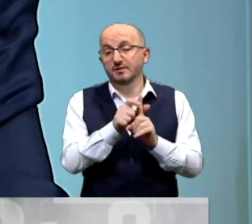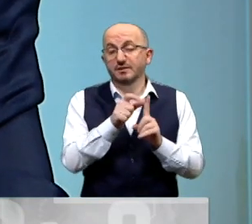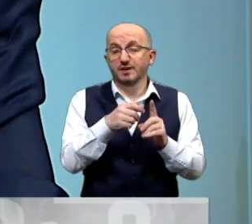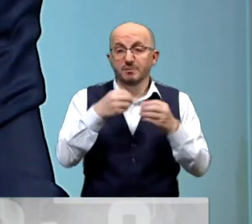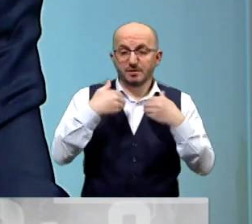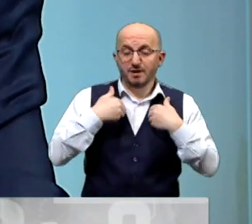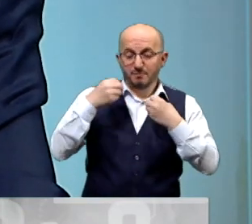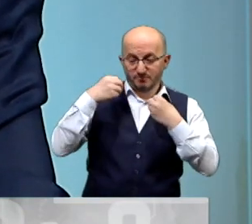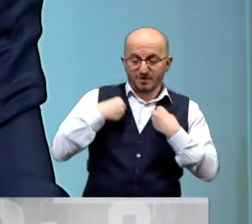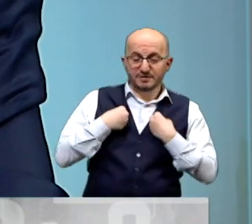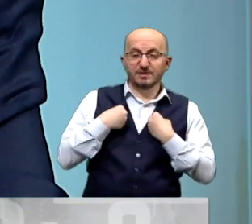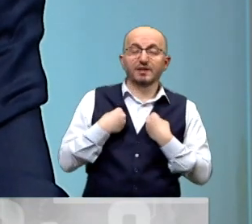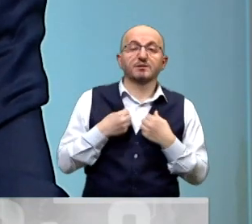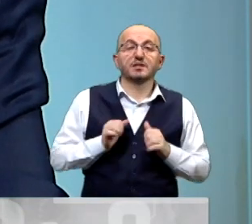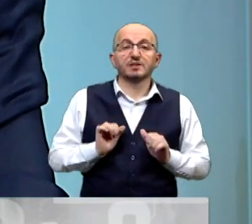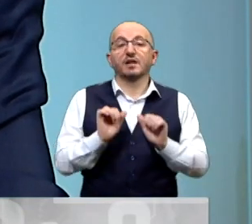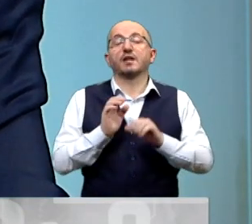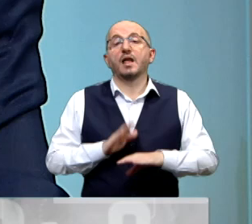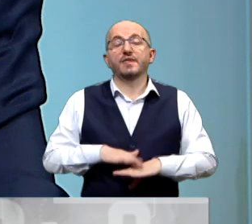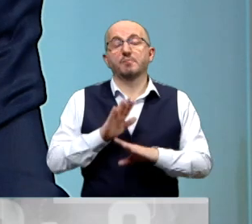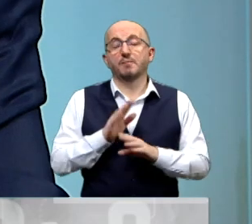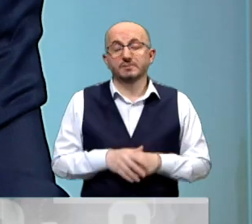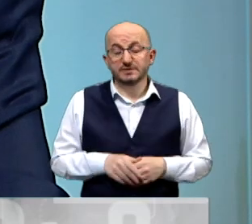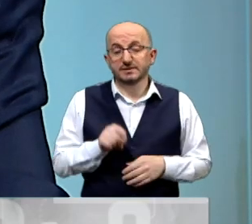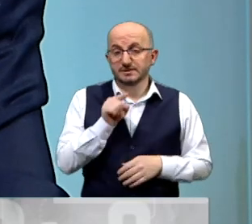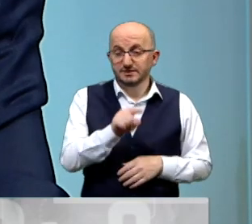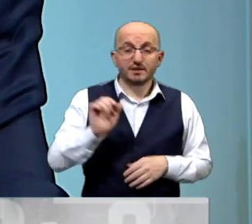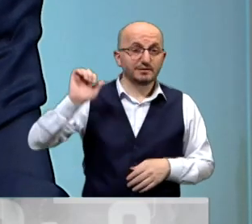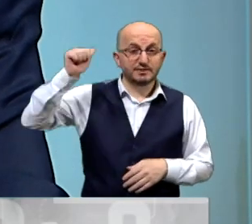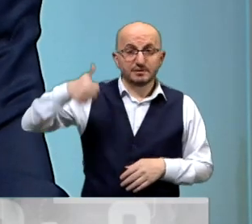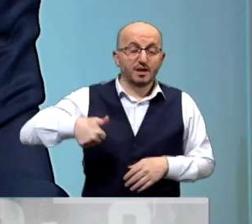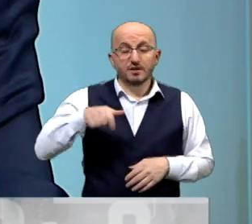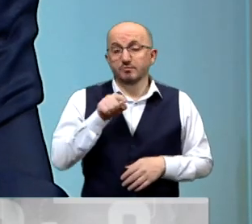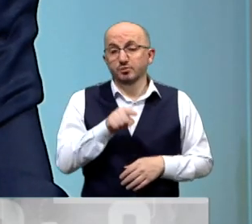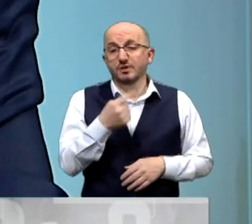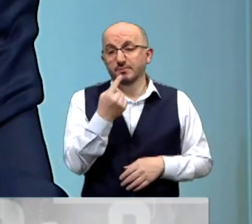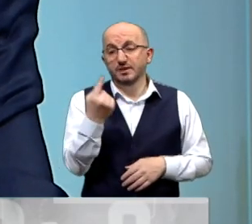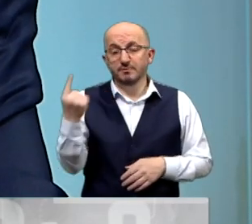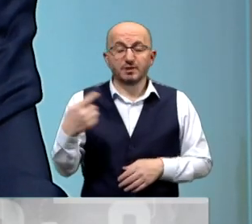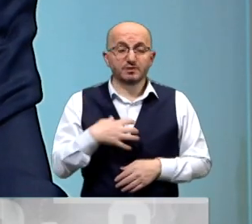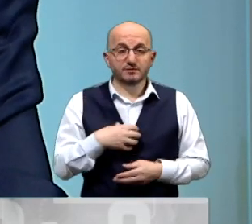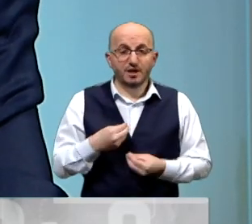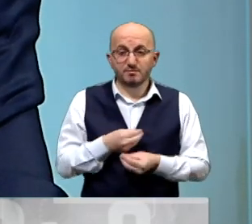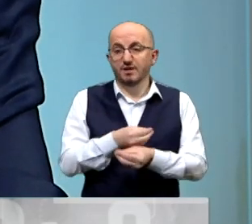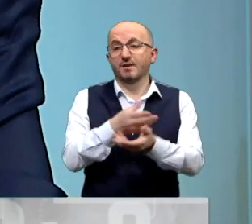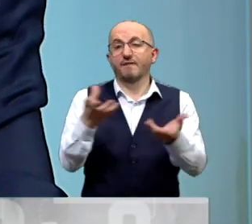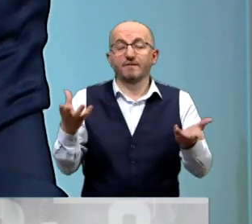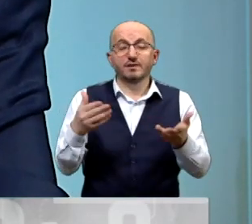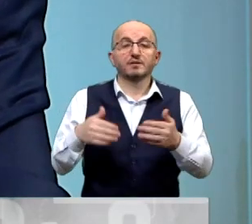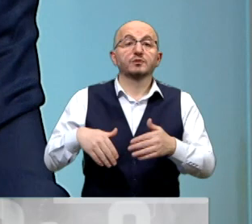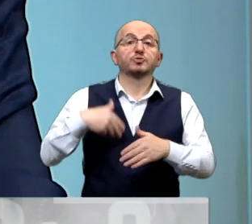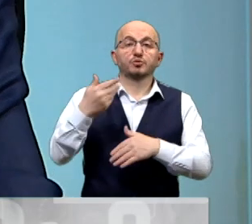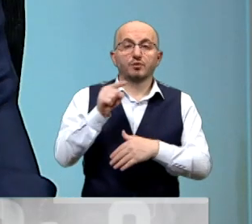bana bıraktılar bunlara hıyanet edemem ya Ali sen yarın bunları birer birer sahiplerine verip arkadan